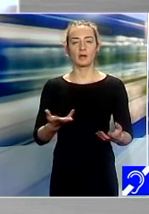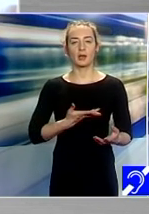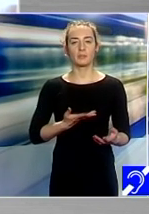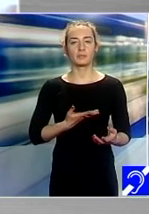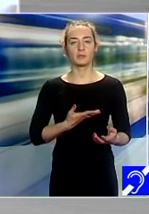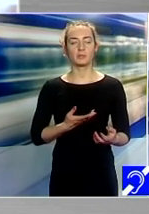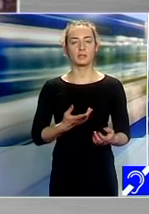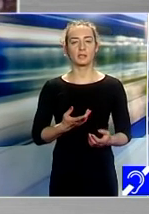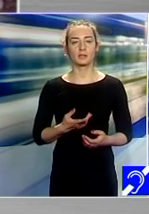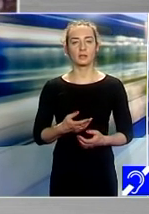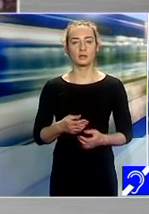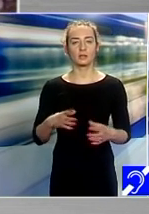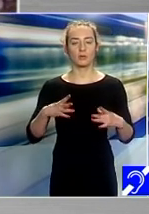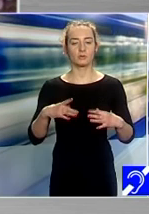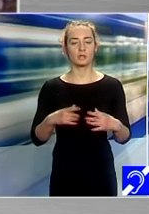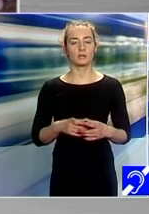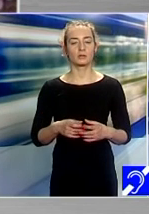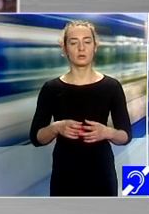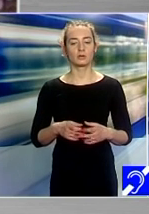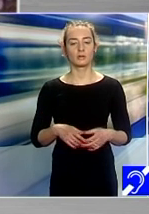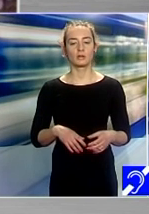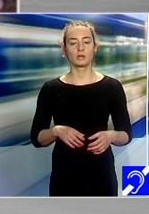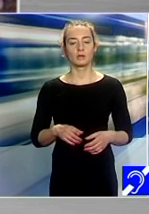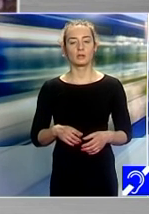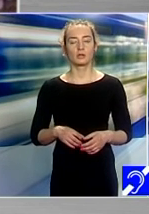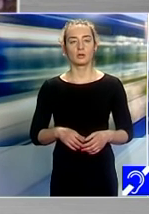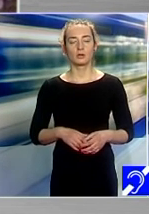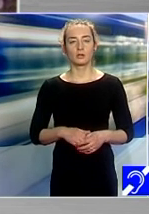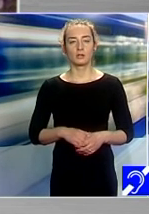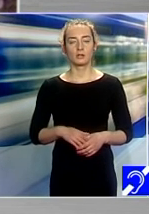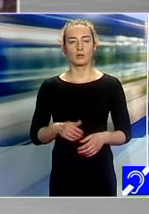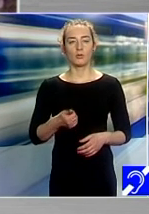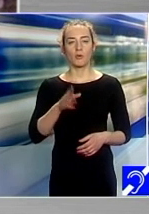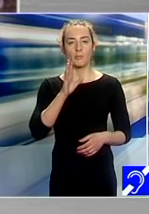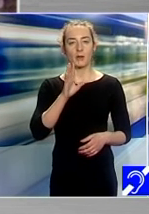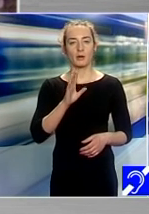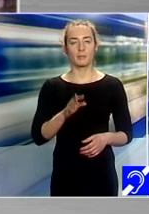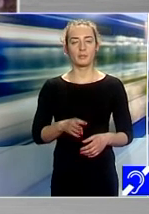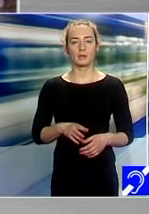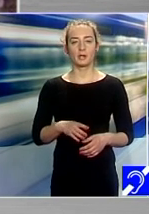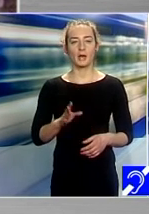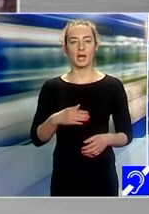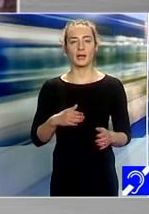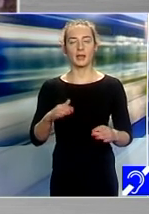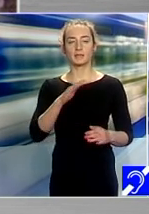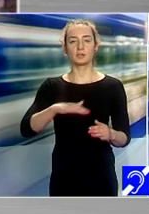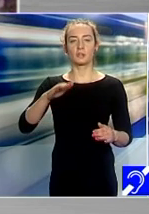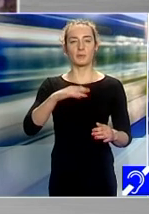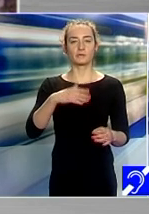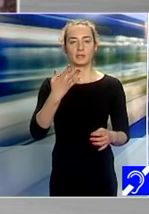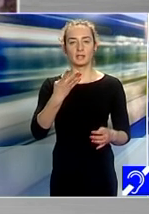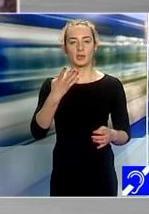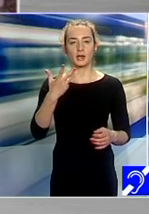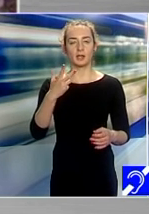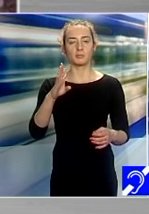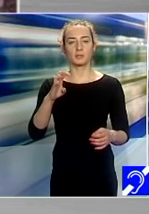pentru această perioadă. Și la un calcul elementar, presupunând că o mamă ar atinge plafonul acesta de